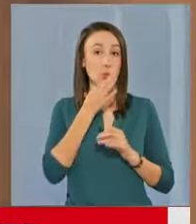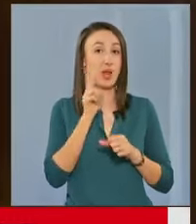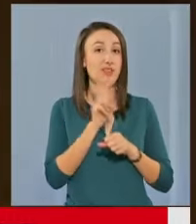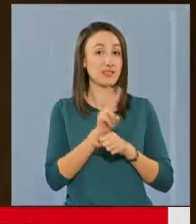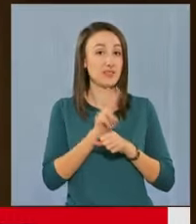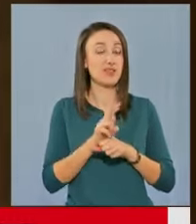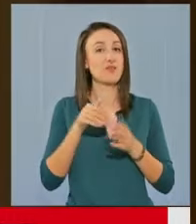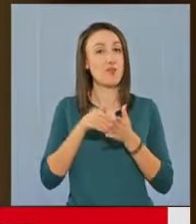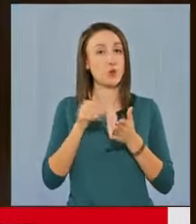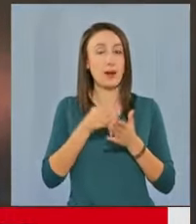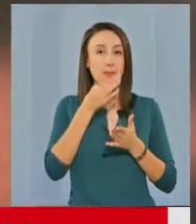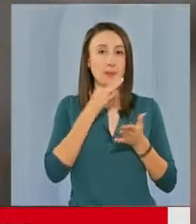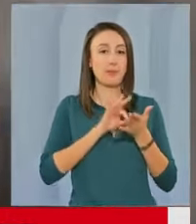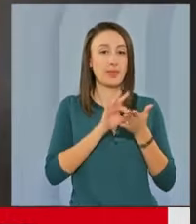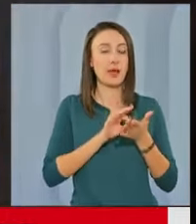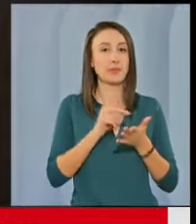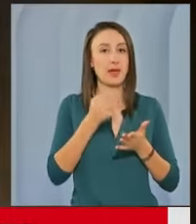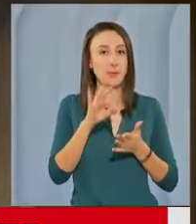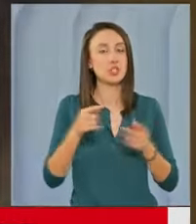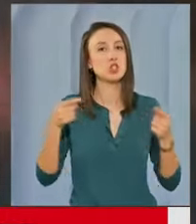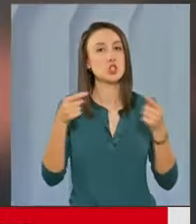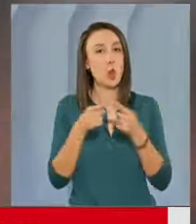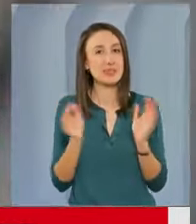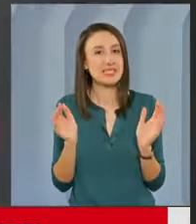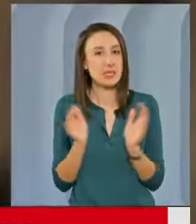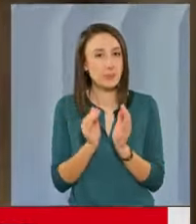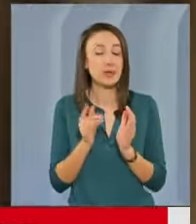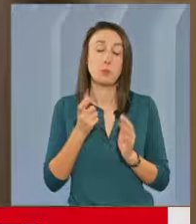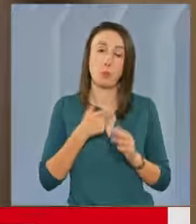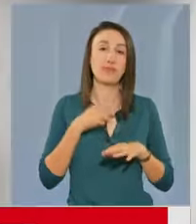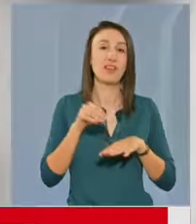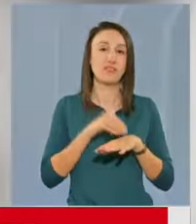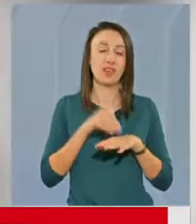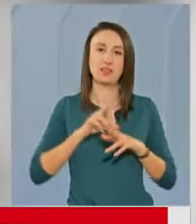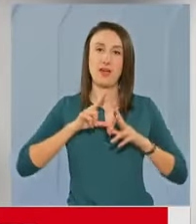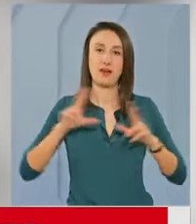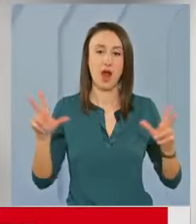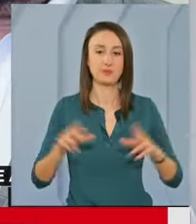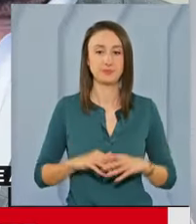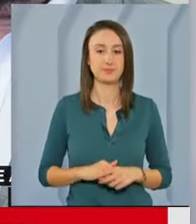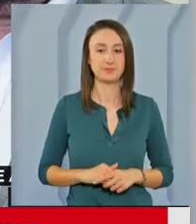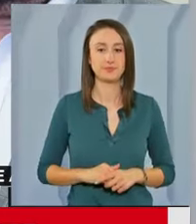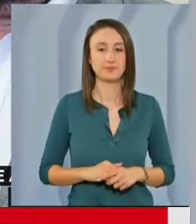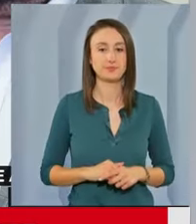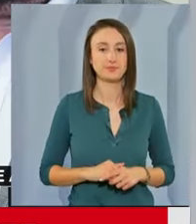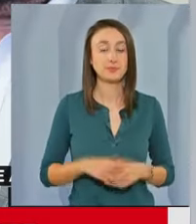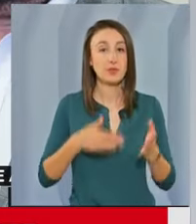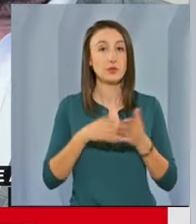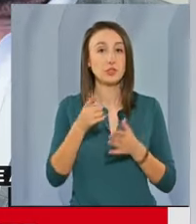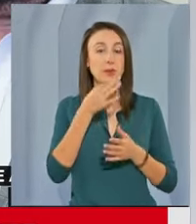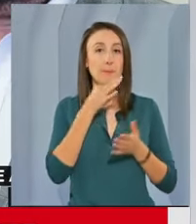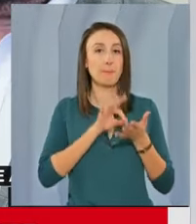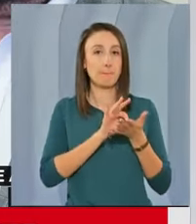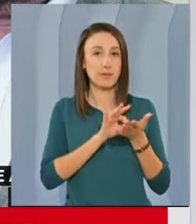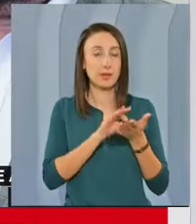avertizează că folosirea medicamentului pentru diabet cu scopul de a slăbi poate avea efecte grave asupra sănătății. Utilizarea acestui